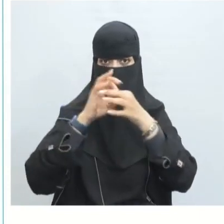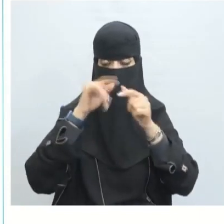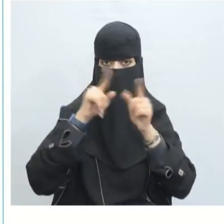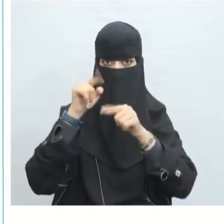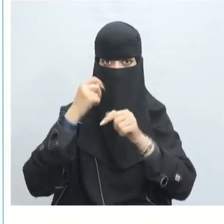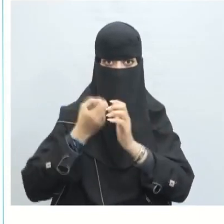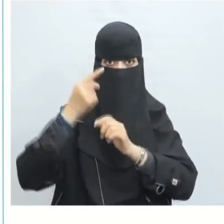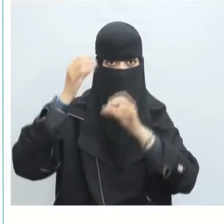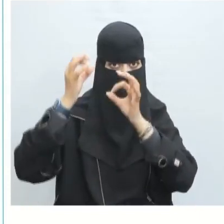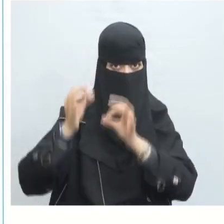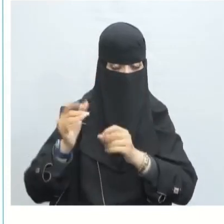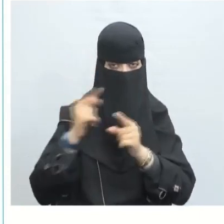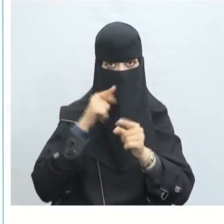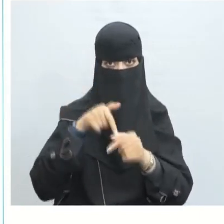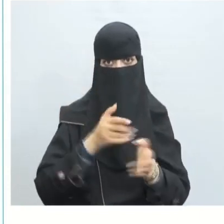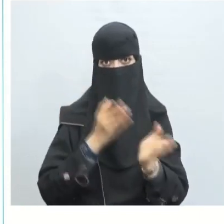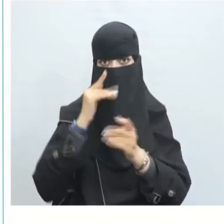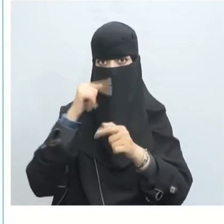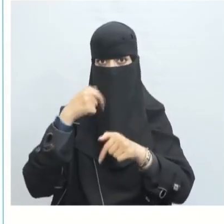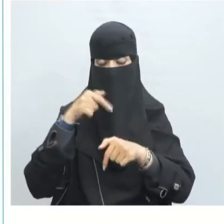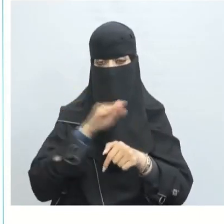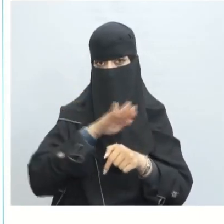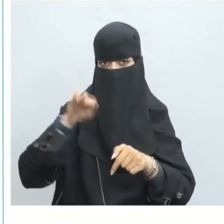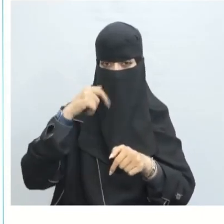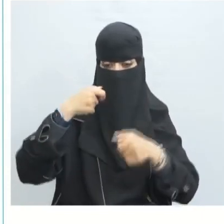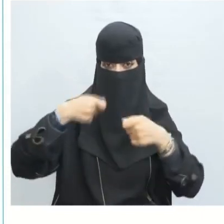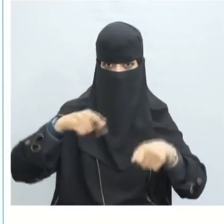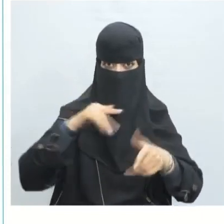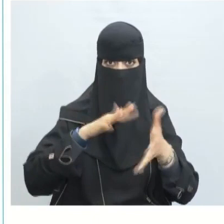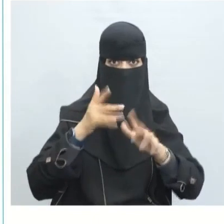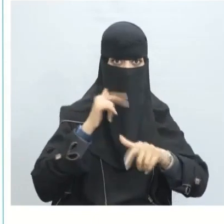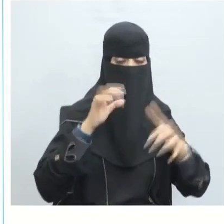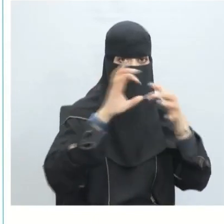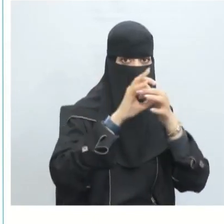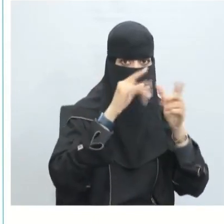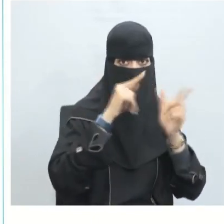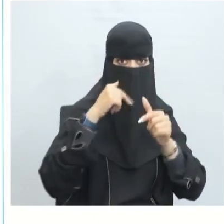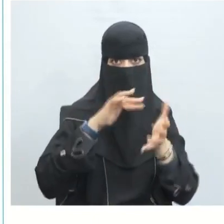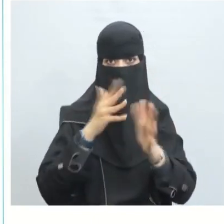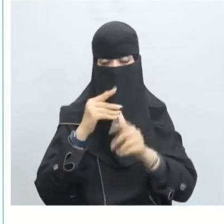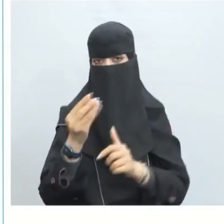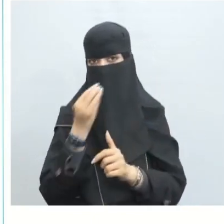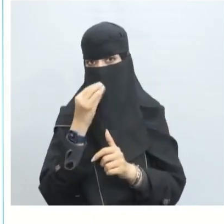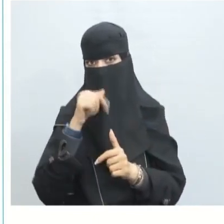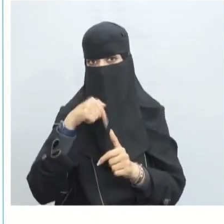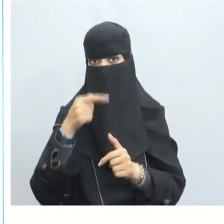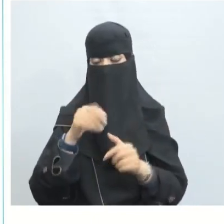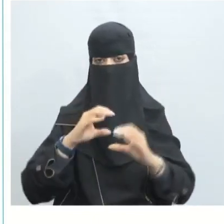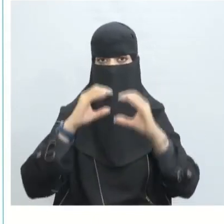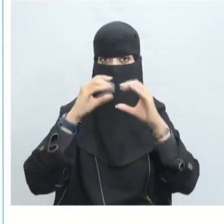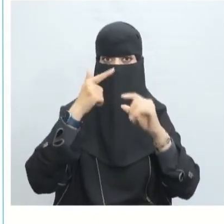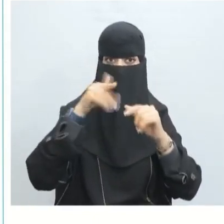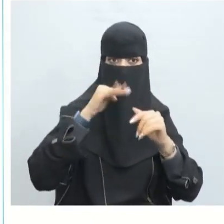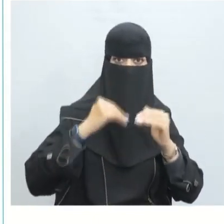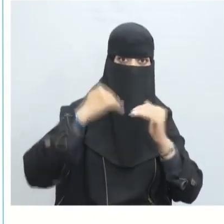في التصور الدقيق للحضور لكي نتلافى الخسائر سواء فيما يتعلق في تقديم الطعام او الواجبات تكون اكبر